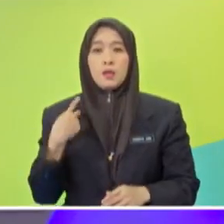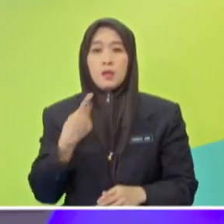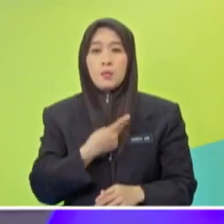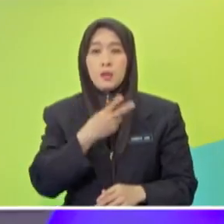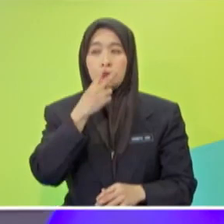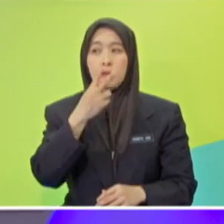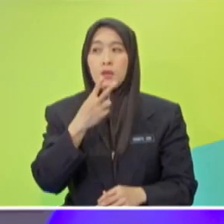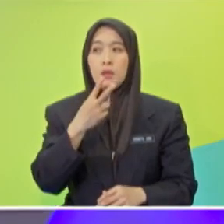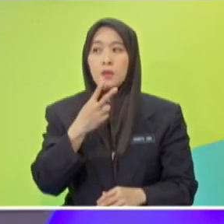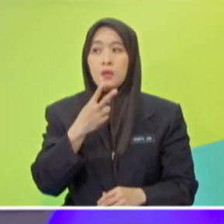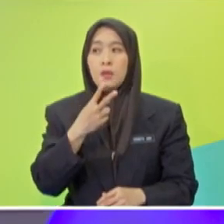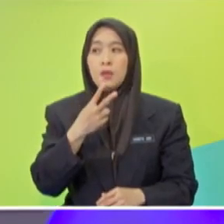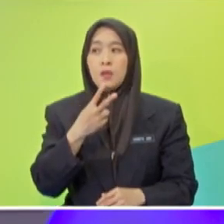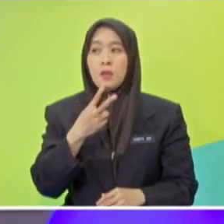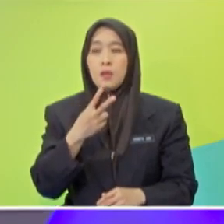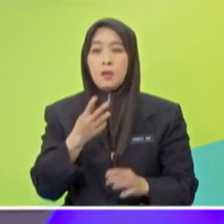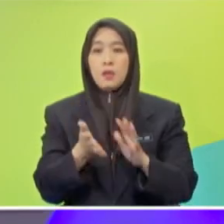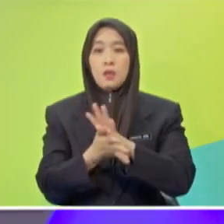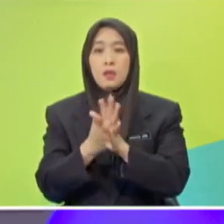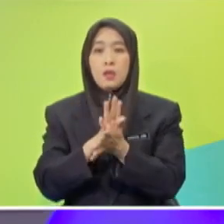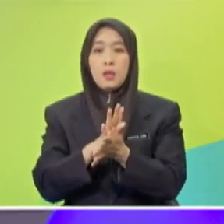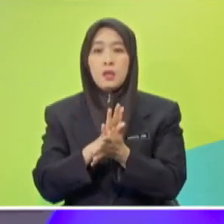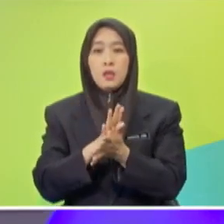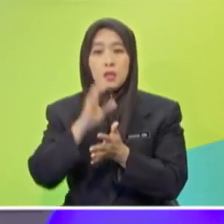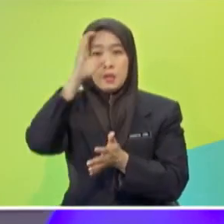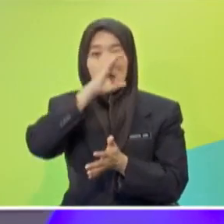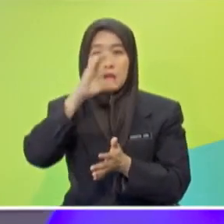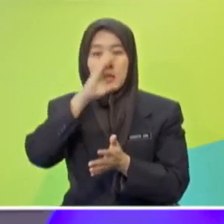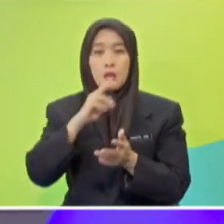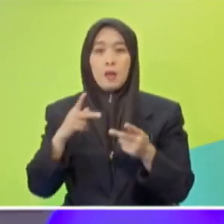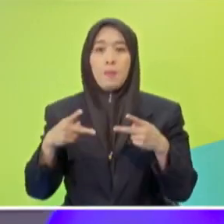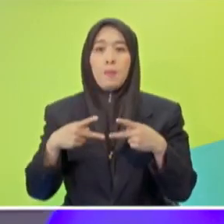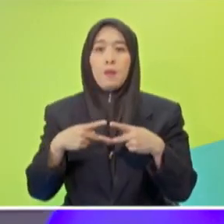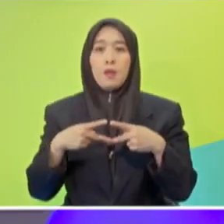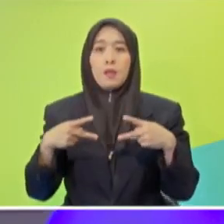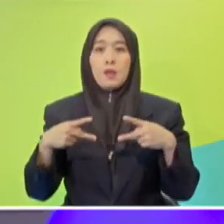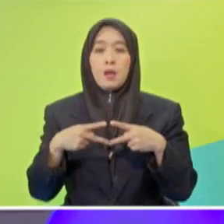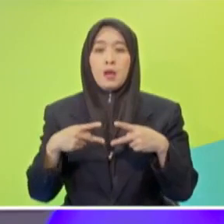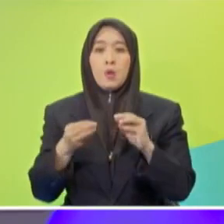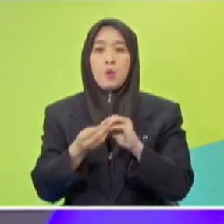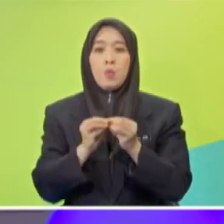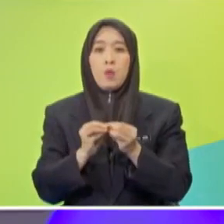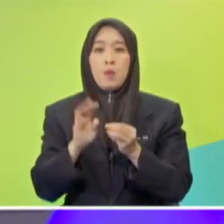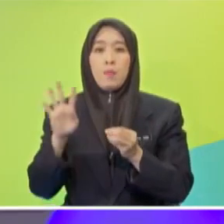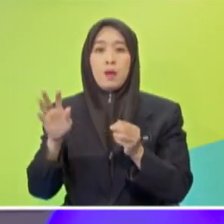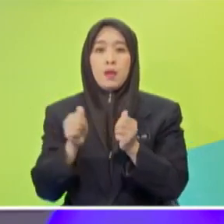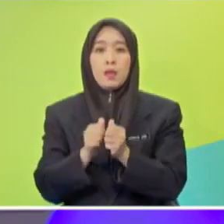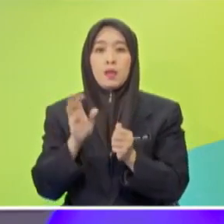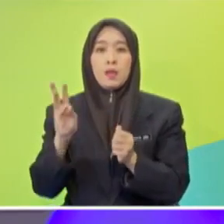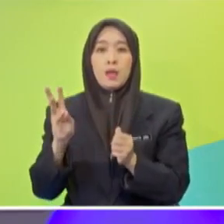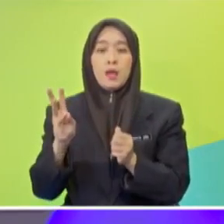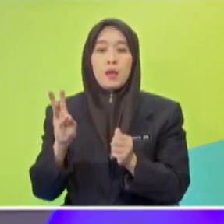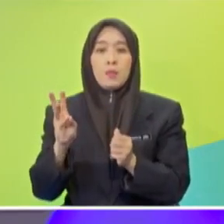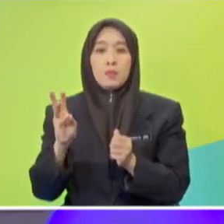letak satu oke so kita cari pasangan nompo lah empat dengan enam jadi 10 10 dengan 4 jadi 14